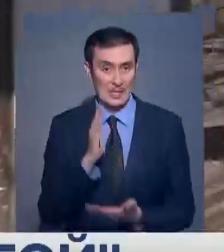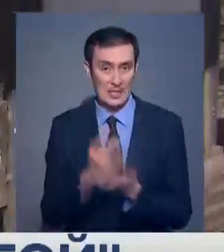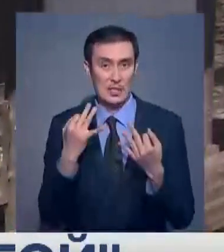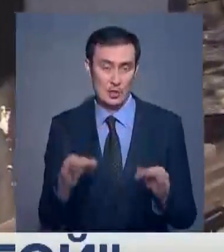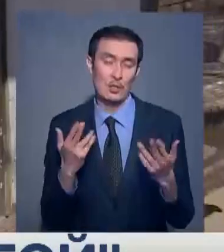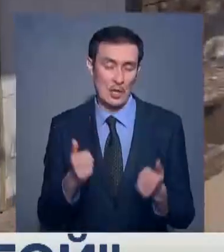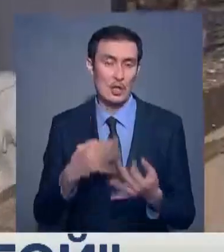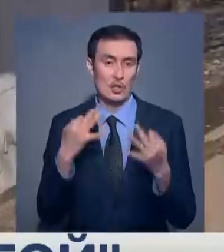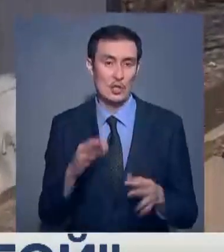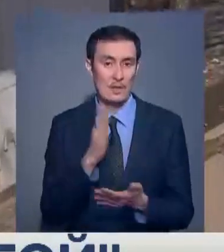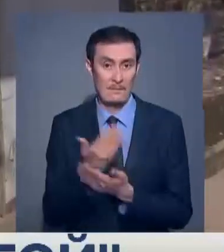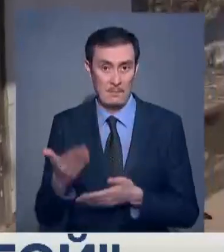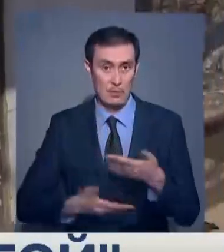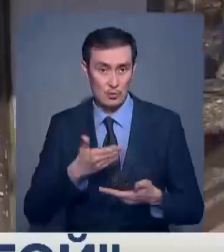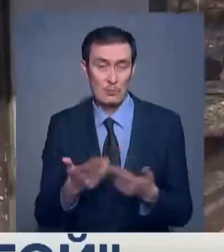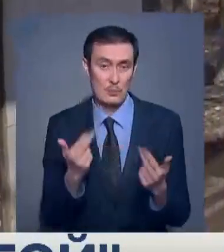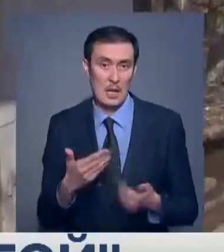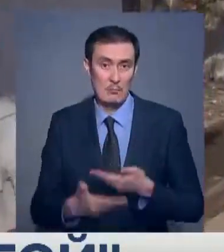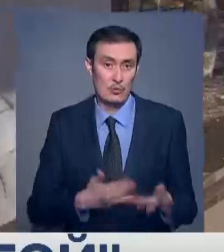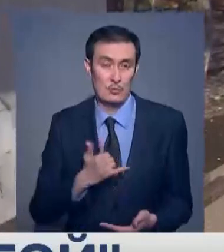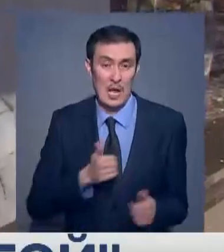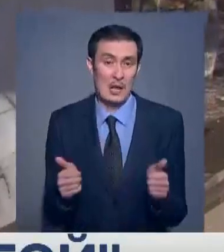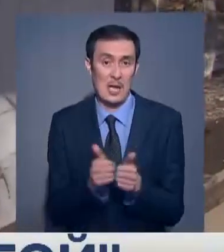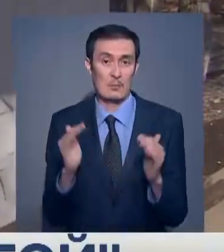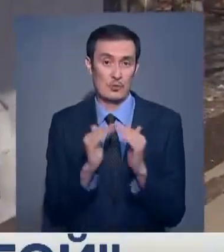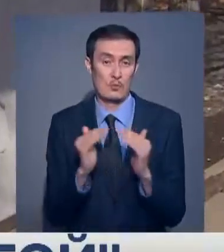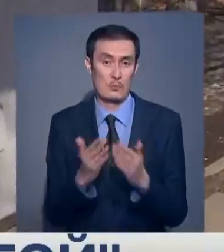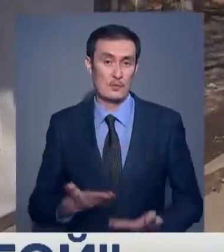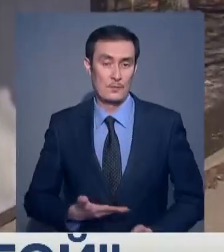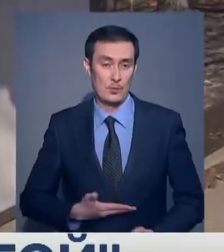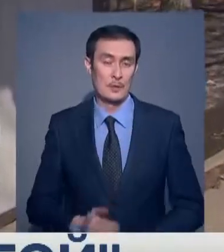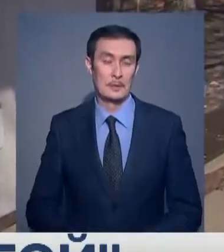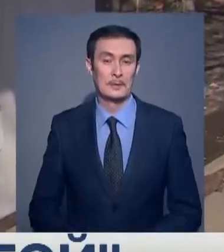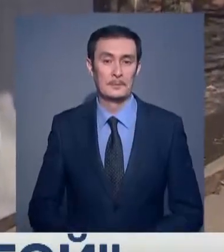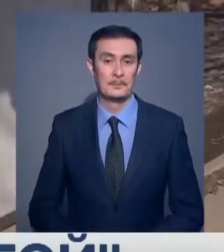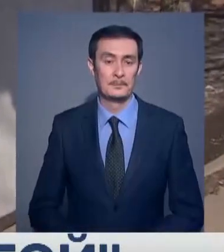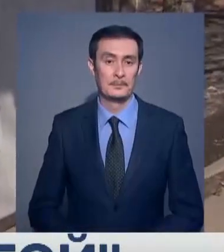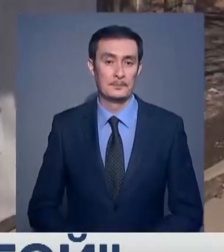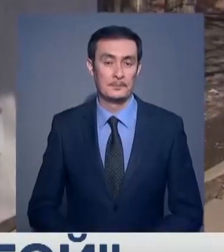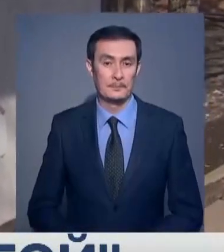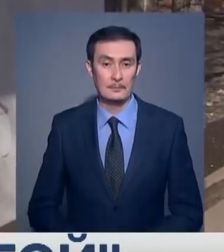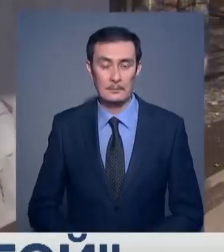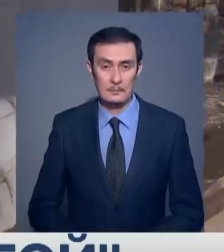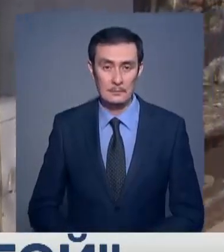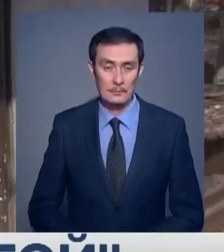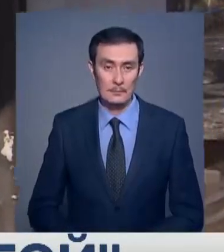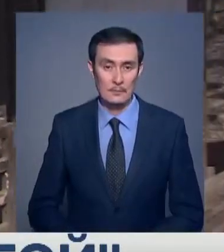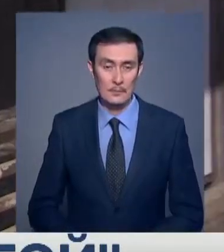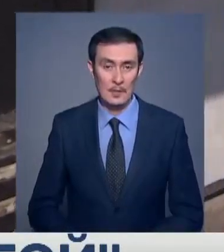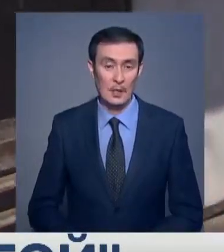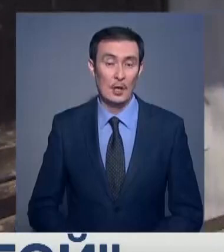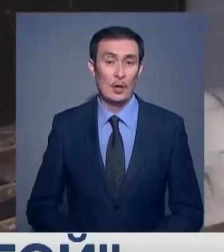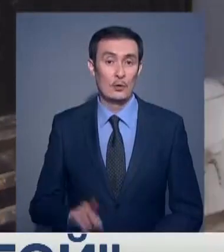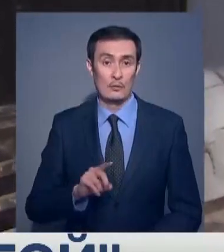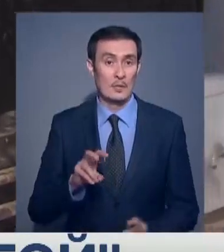Да, есть разрешение. А вы пешком? Да, пешком. Ну, у меня рядом возле дома. Потому что... Не боитесь, не страшно? Ну, жить же